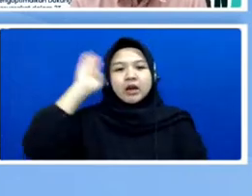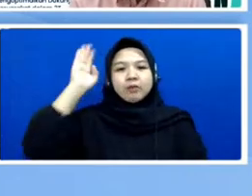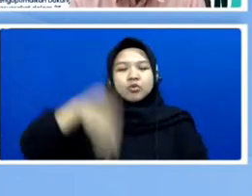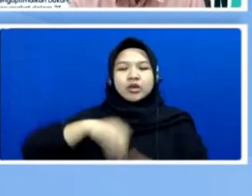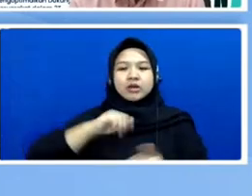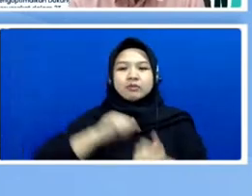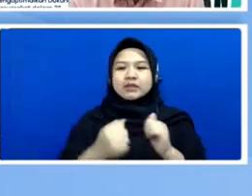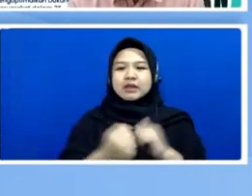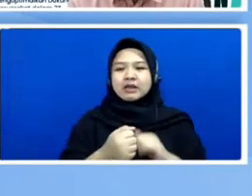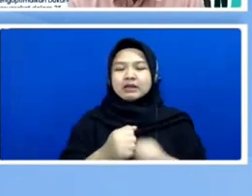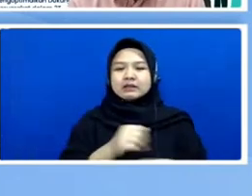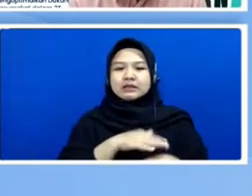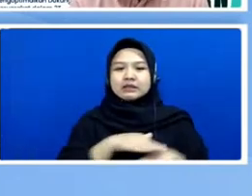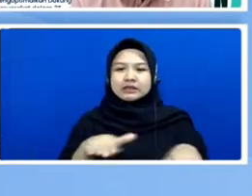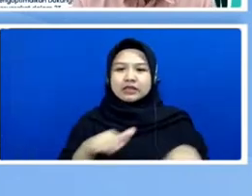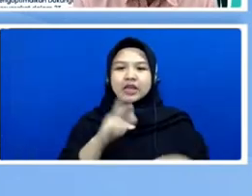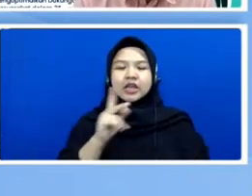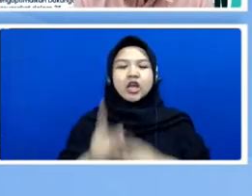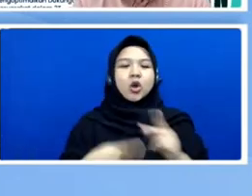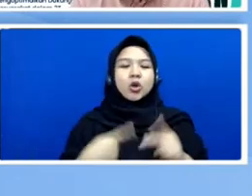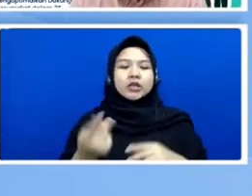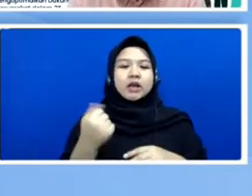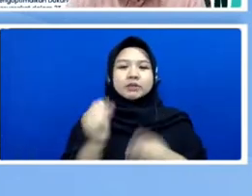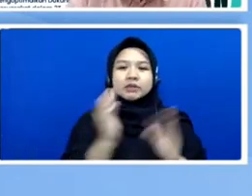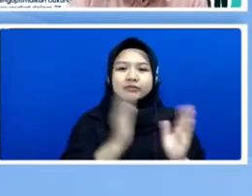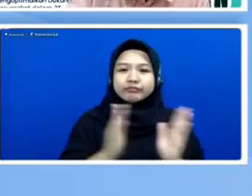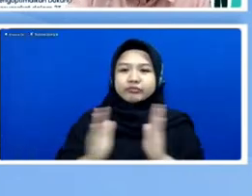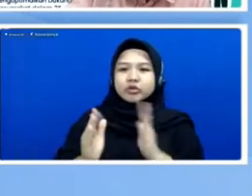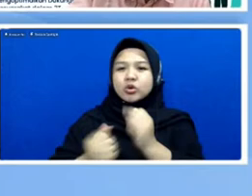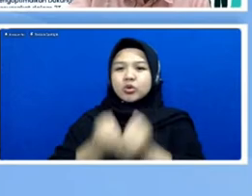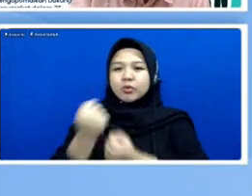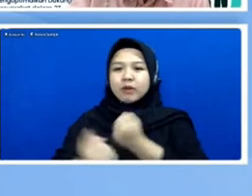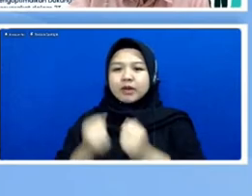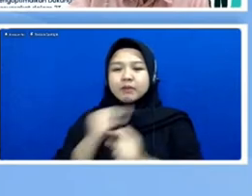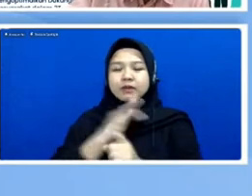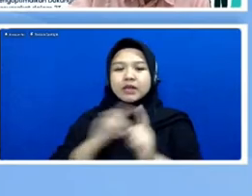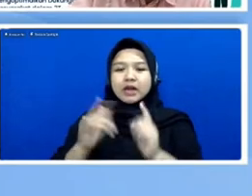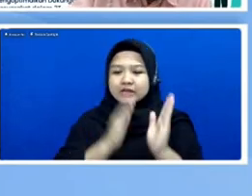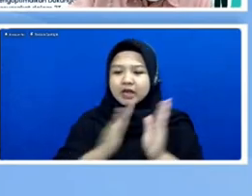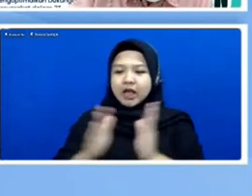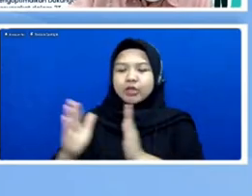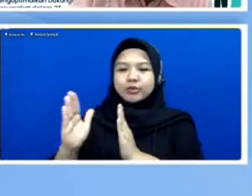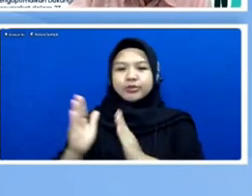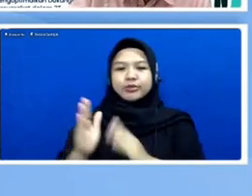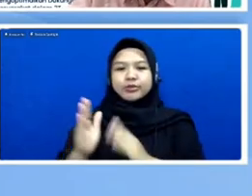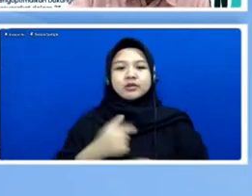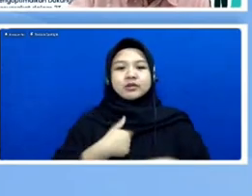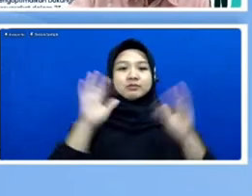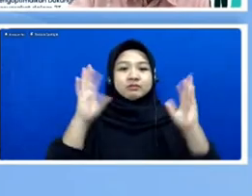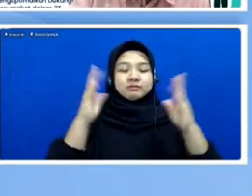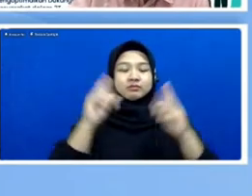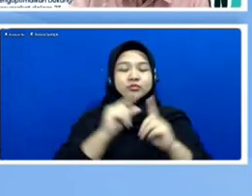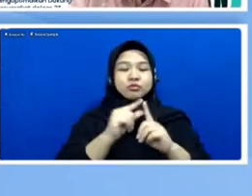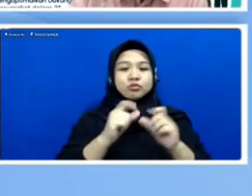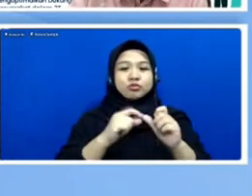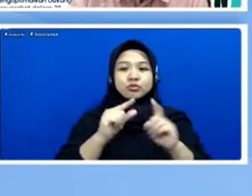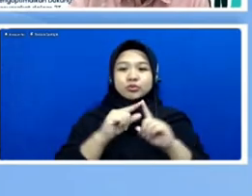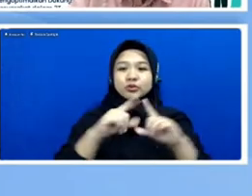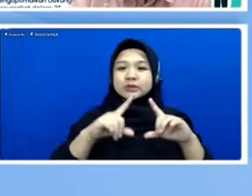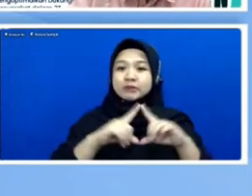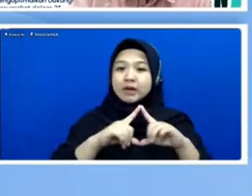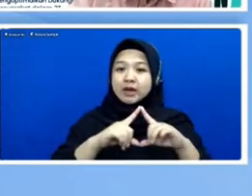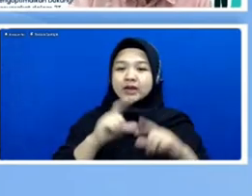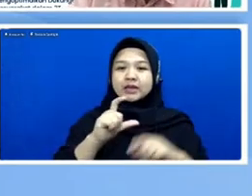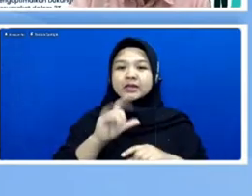ini kalau kita tidak bisa mengorganize upaya-upaya yang dilakukan oleh masyarakat. Jadi kami mengapresiasi Puspa,